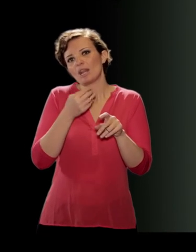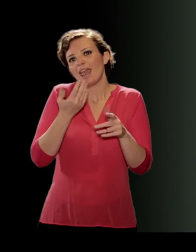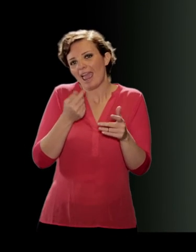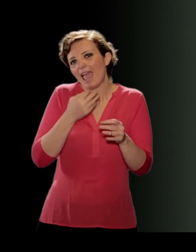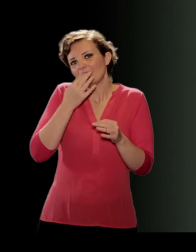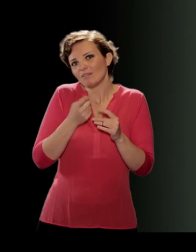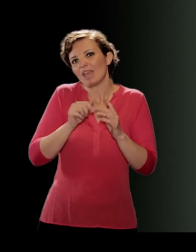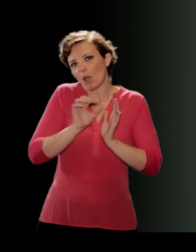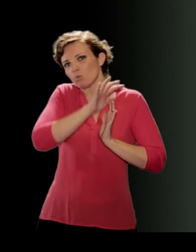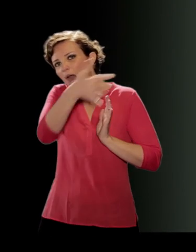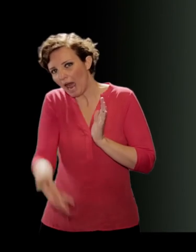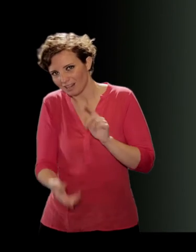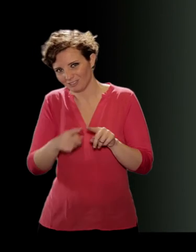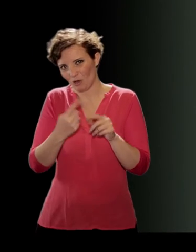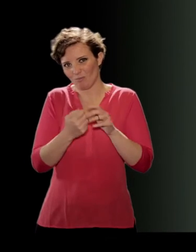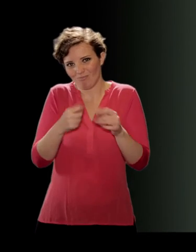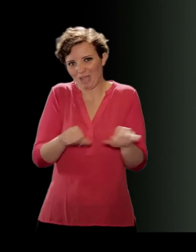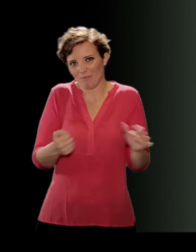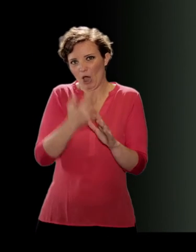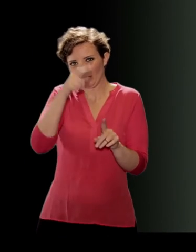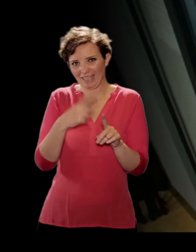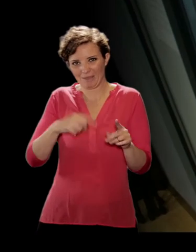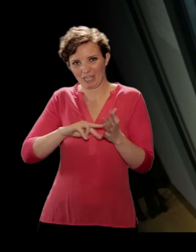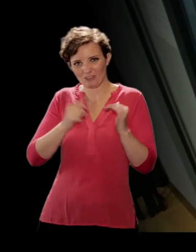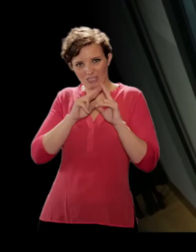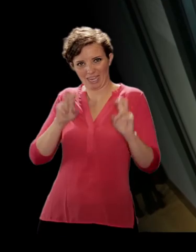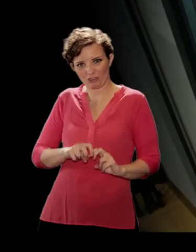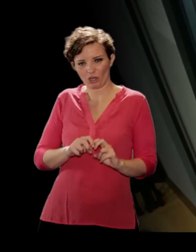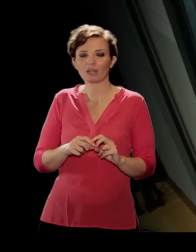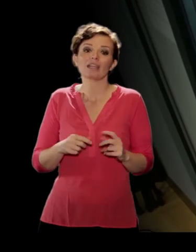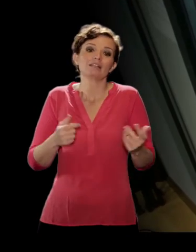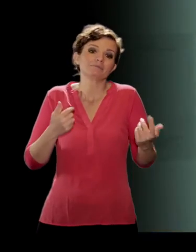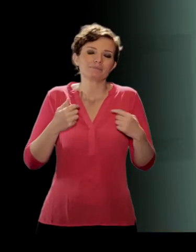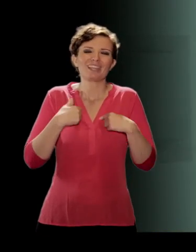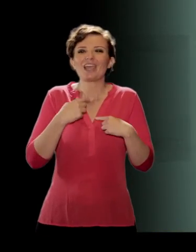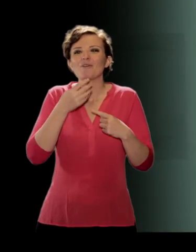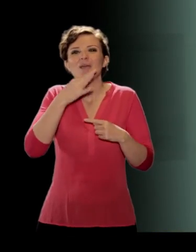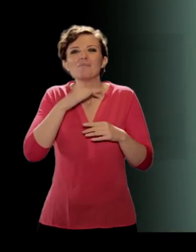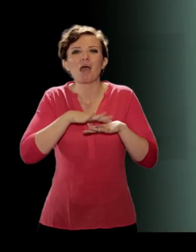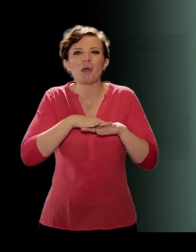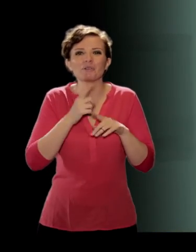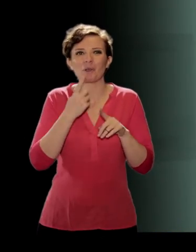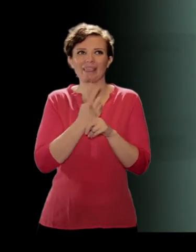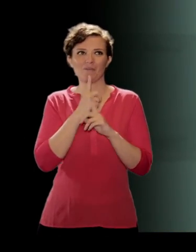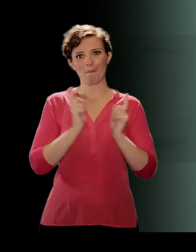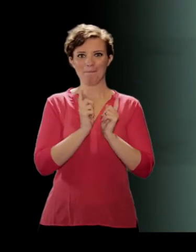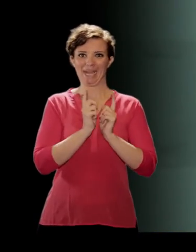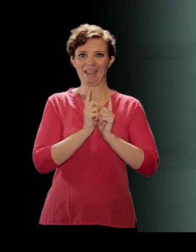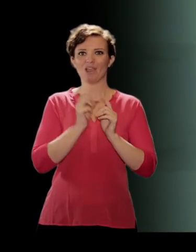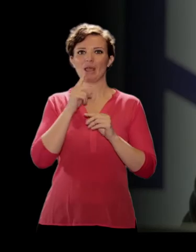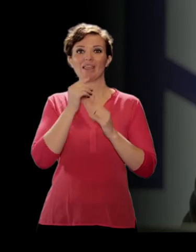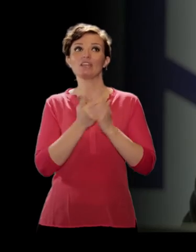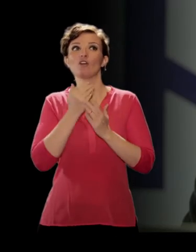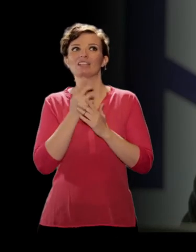uno dei cardini fondamentali su cui lavoriamo. Io in modo sintetico spesso dico, quando devo classificare l'innovazione,